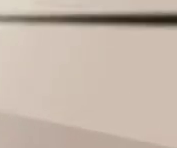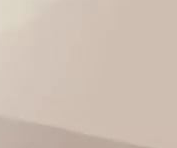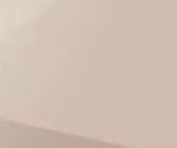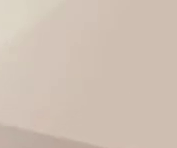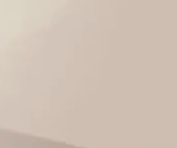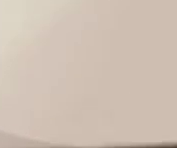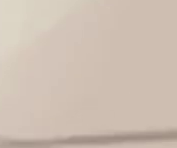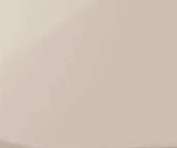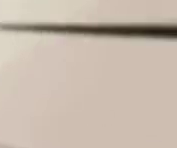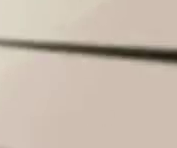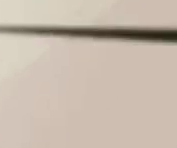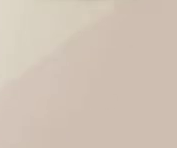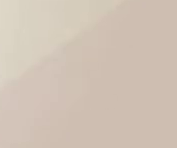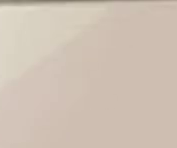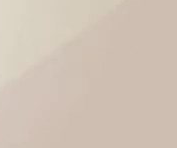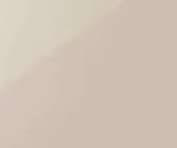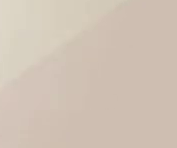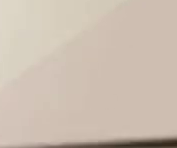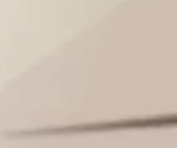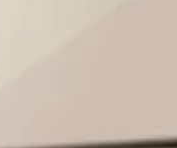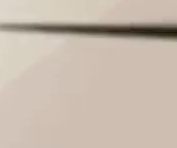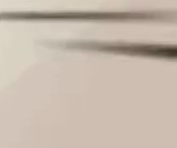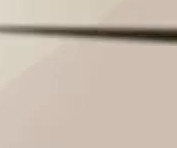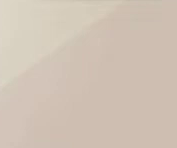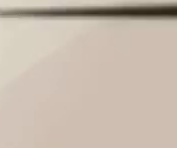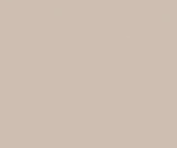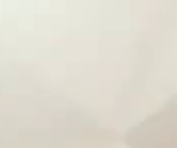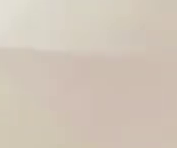Dan inilah partai politik peserta pemilu 2019.